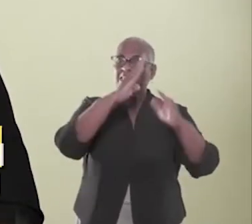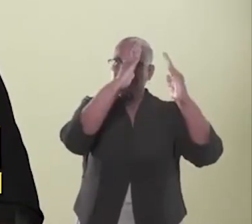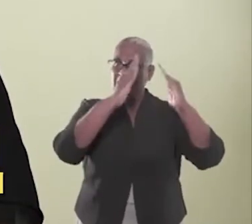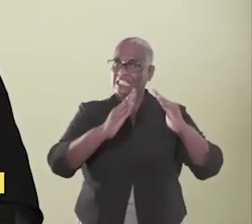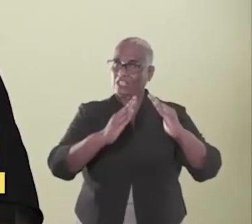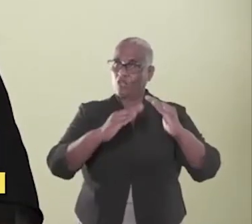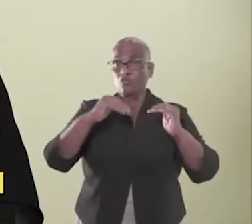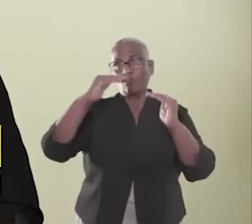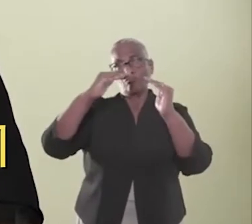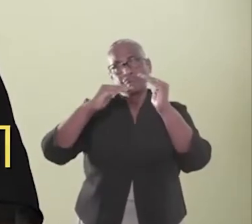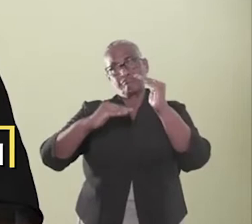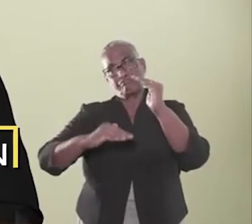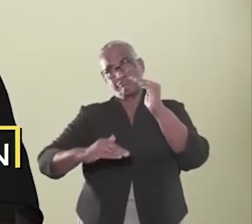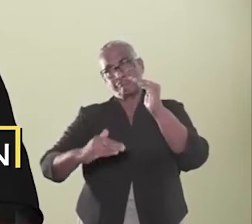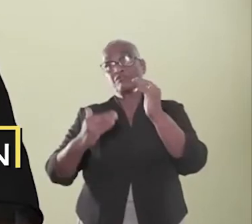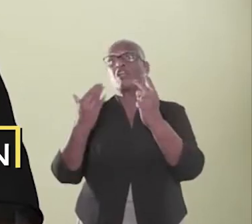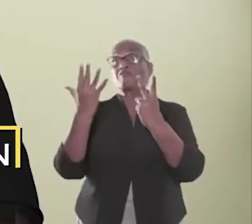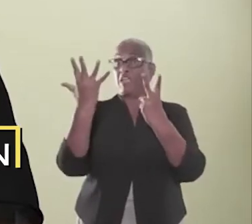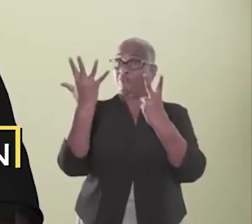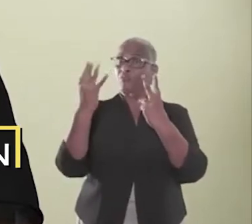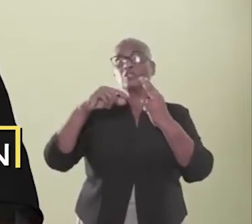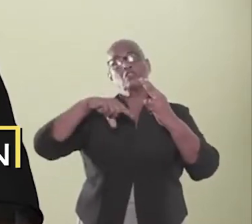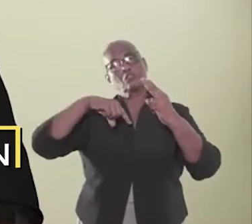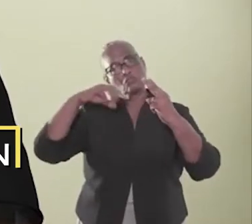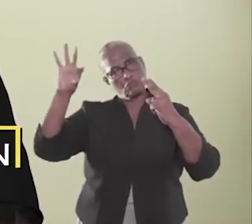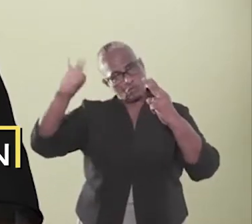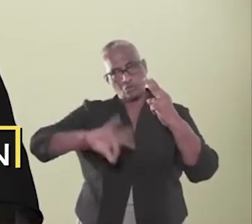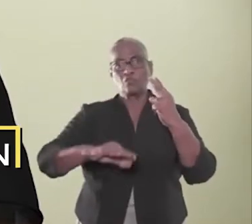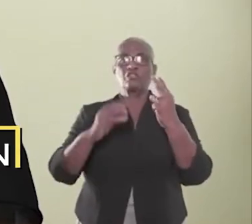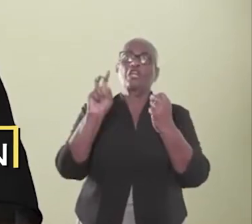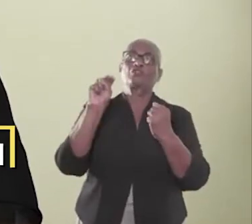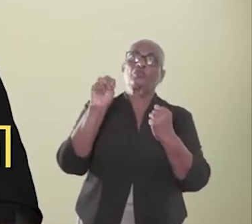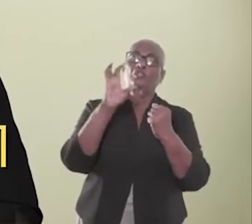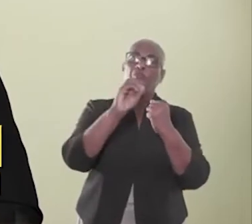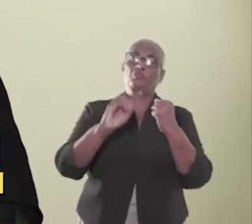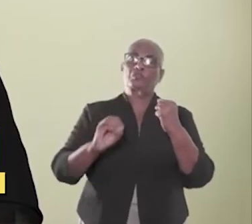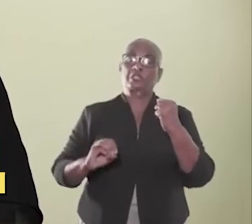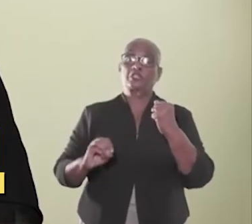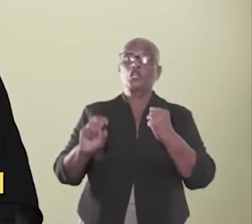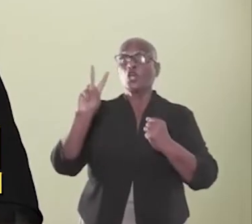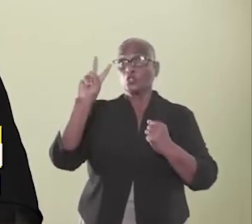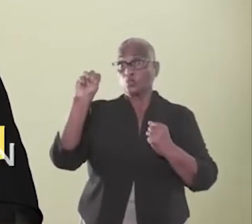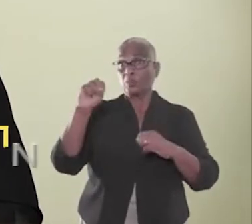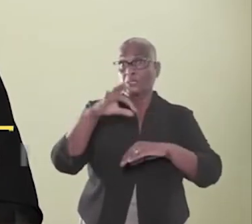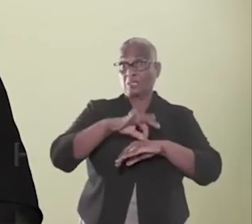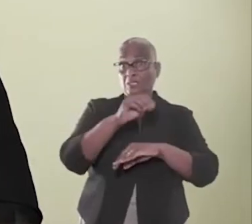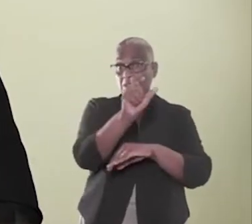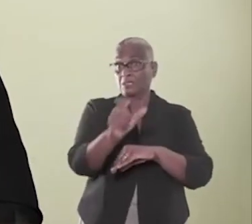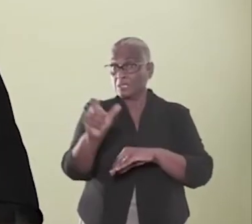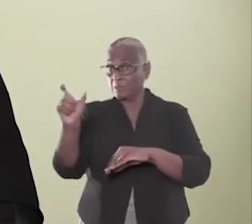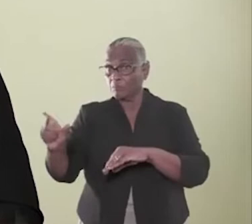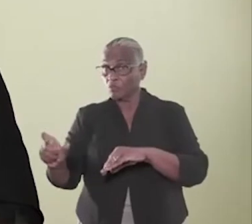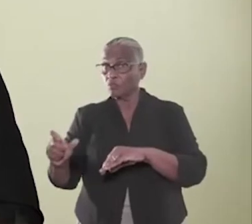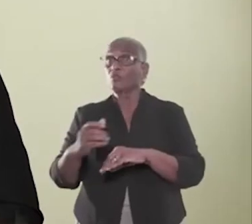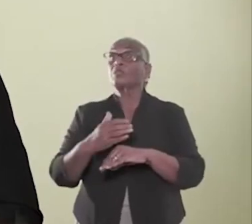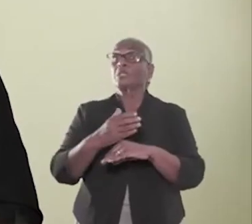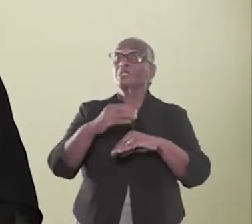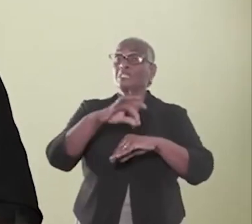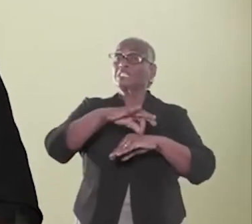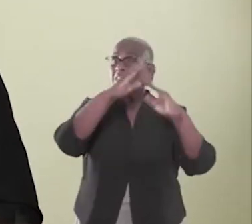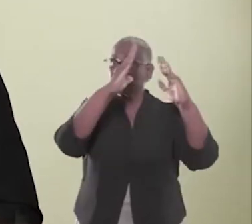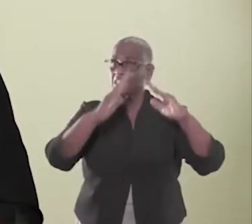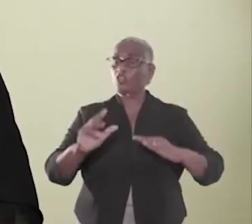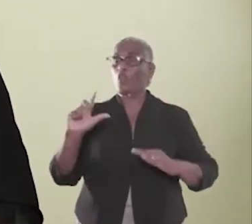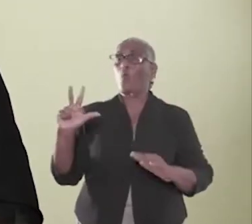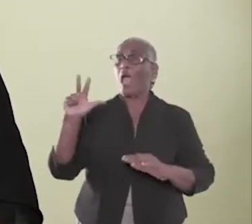is een daling van 25% naar 20% vergeleken met de vorige week. 20 patiënten liggen op de verpleegafdelingen